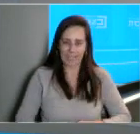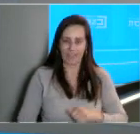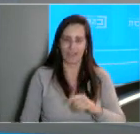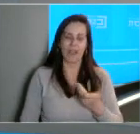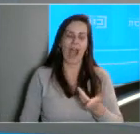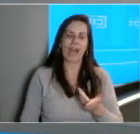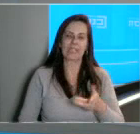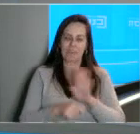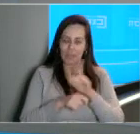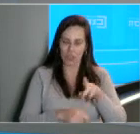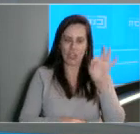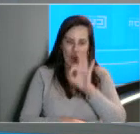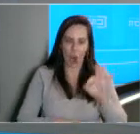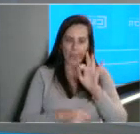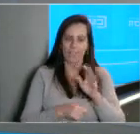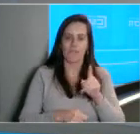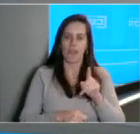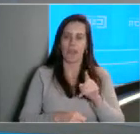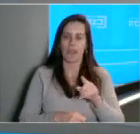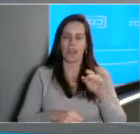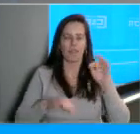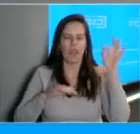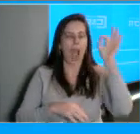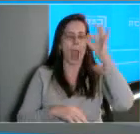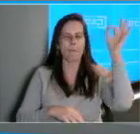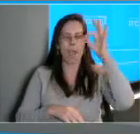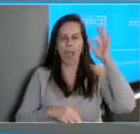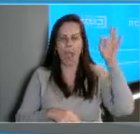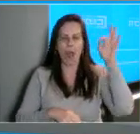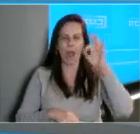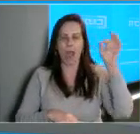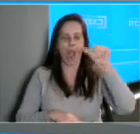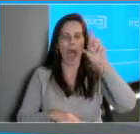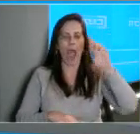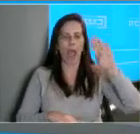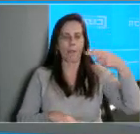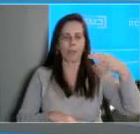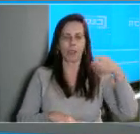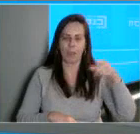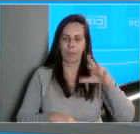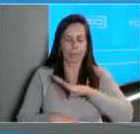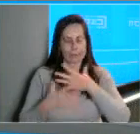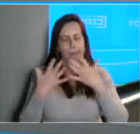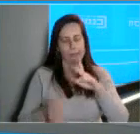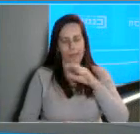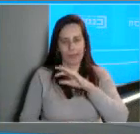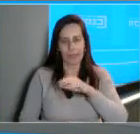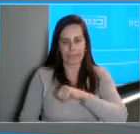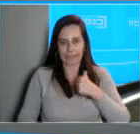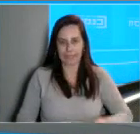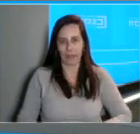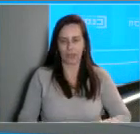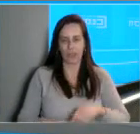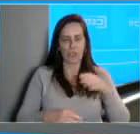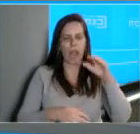אם לא די לסינים בנגיף הקורונה, נחילי ההרבה הם האיום החדש על התושבים של סין. כן, אלו